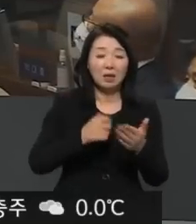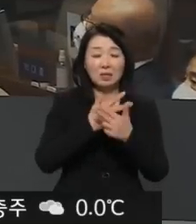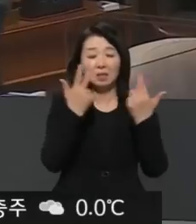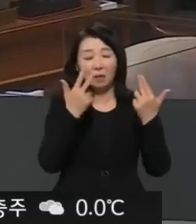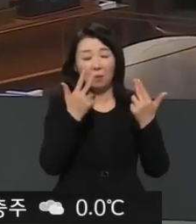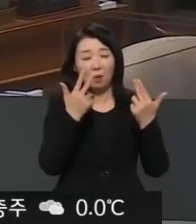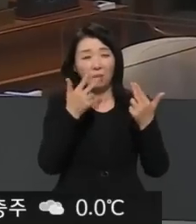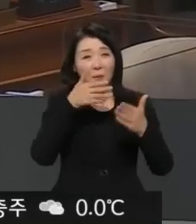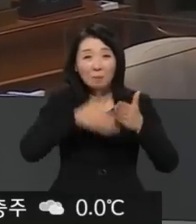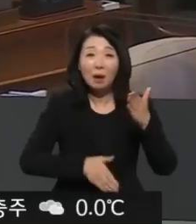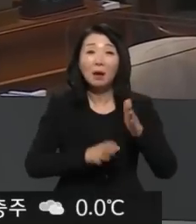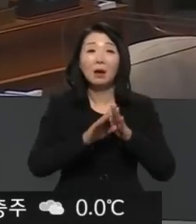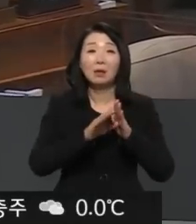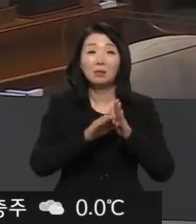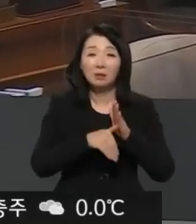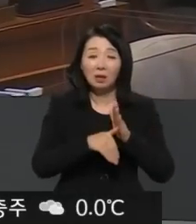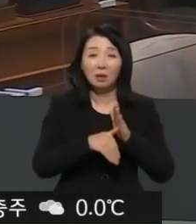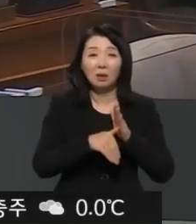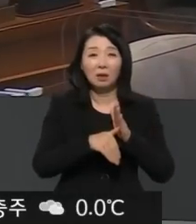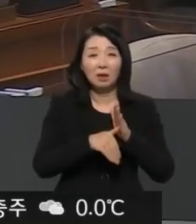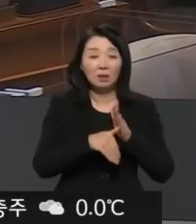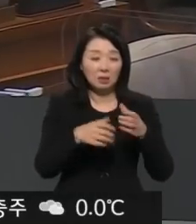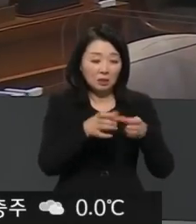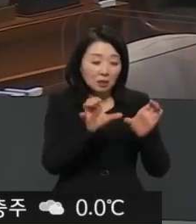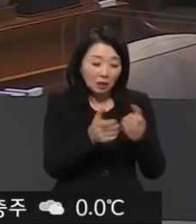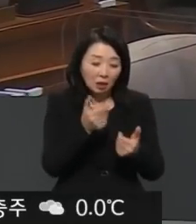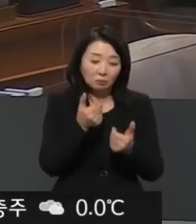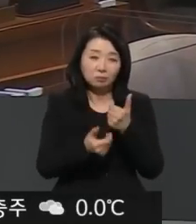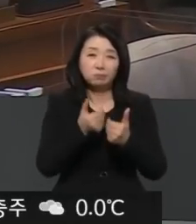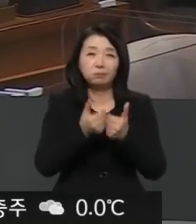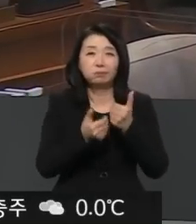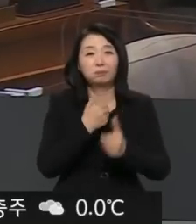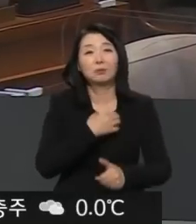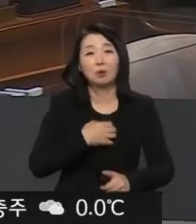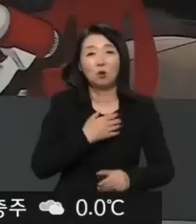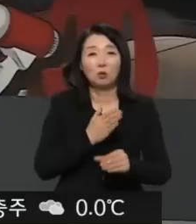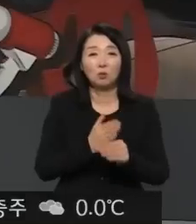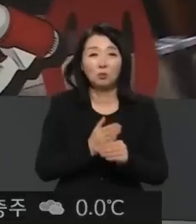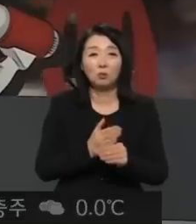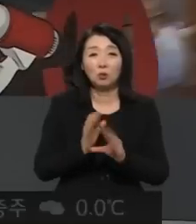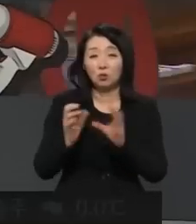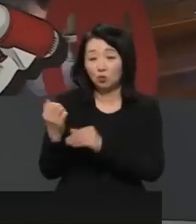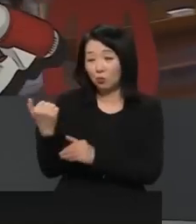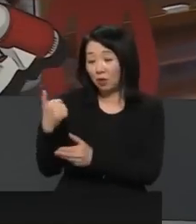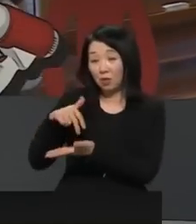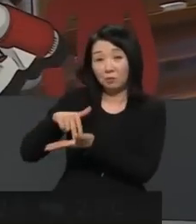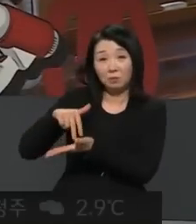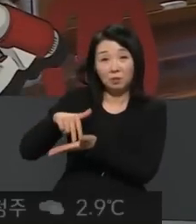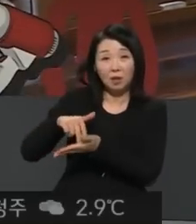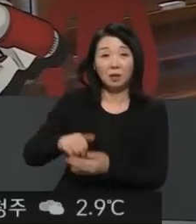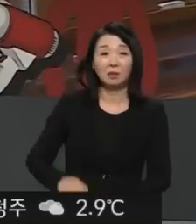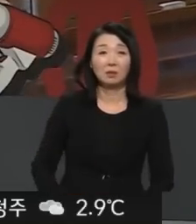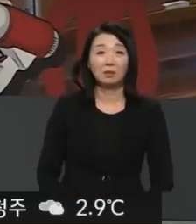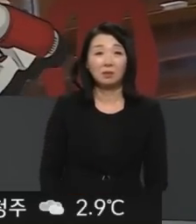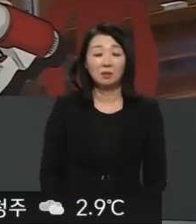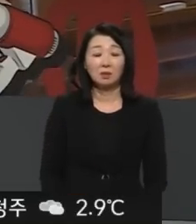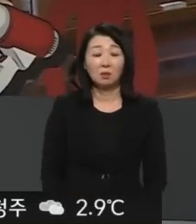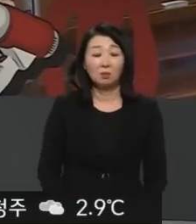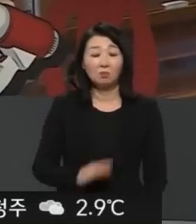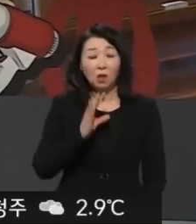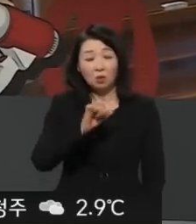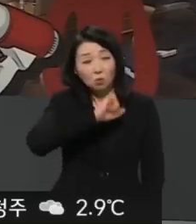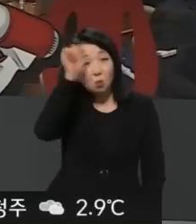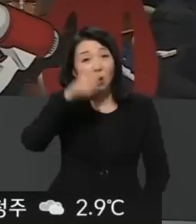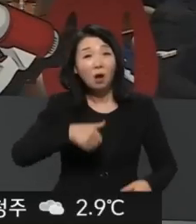대표는 부결시킬 경우 이 경우에 생길 당 내분도 우려스러운 대목이죠. 국민의힘 지도부에선 당연히 통과시켜야 한다는